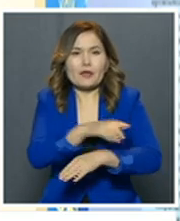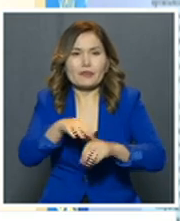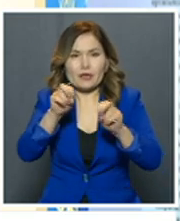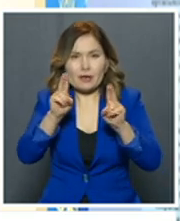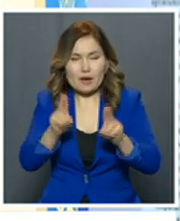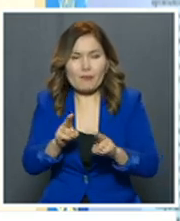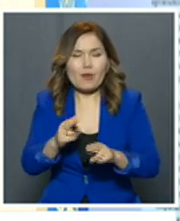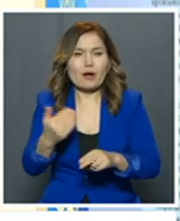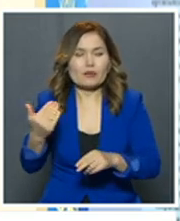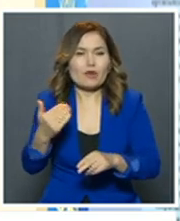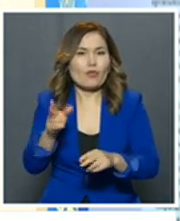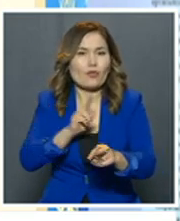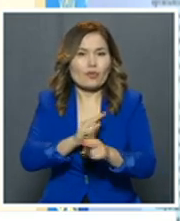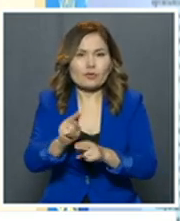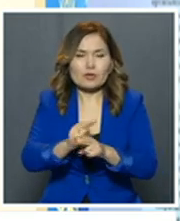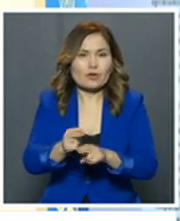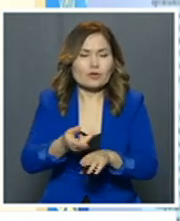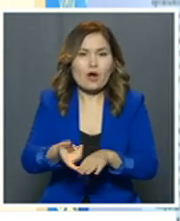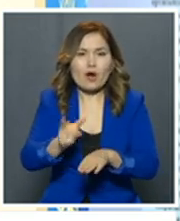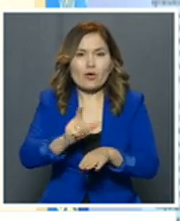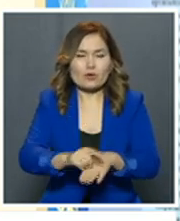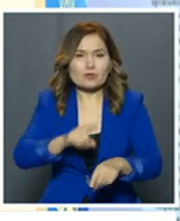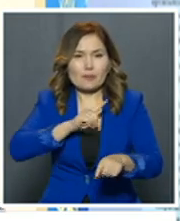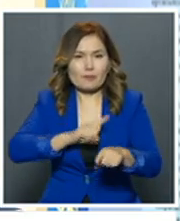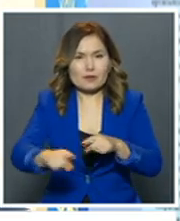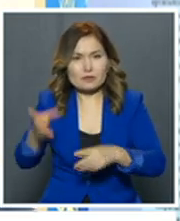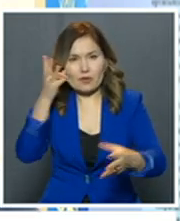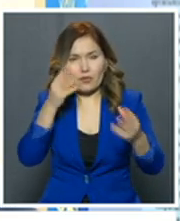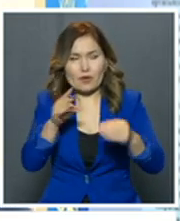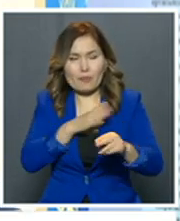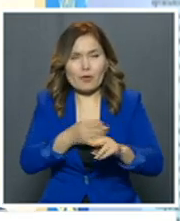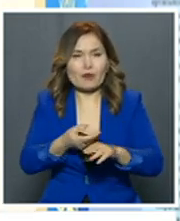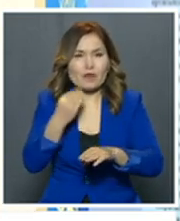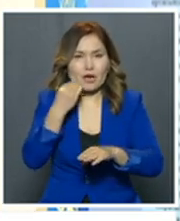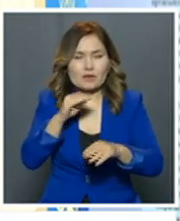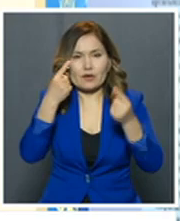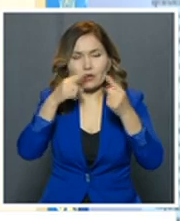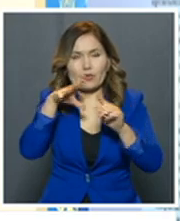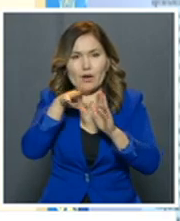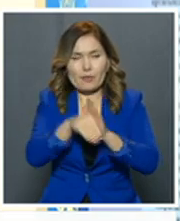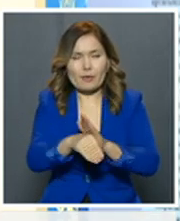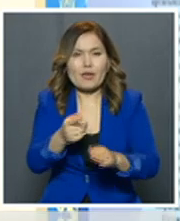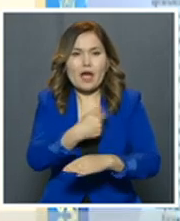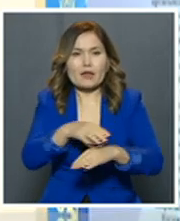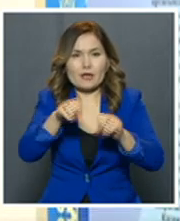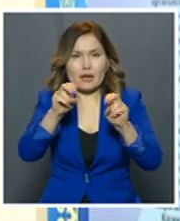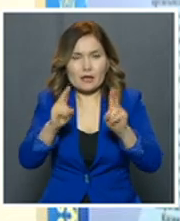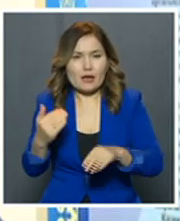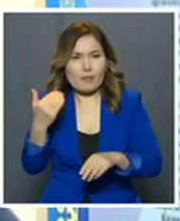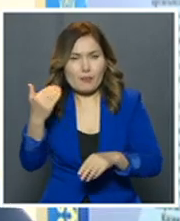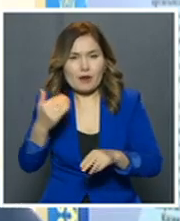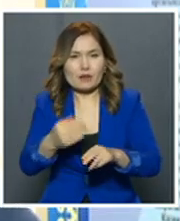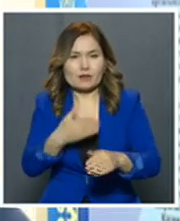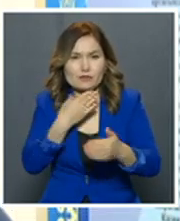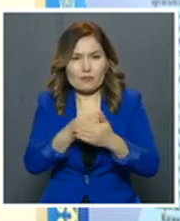жеткен жетістігіне қолданып жатқан заманауи құрал-жабдықтарына көңілім толды. Дәрігерлер операция кезінде өздерінің нағыз кәсіби маман екенін көрсетті.